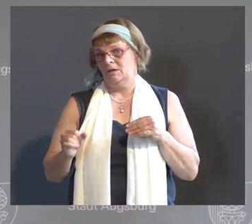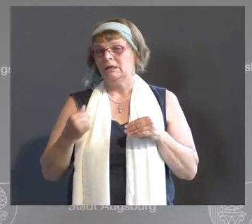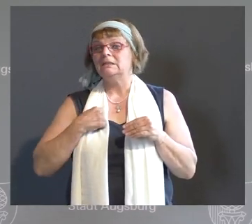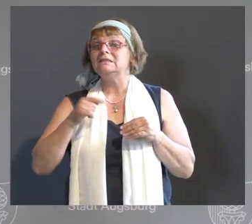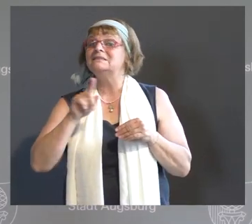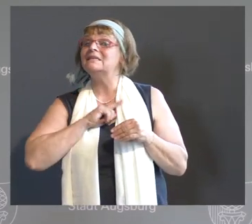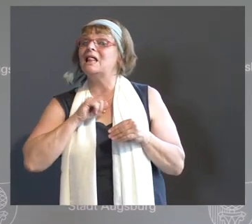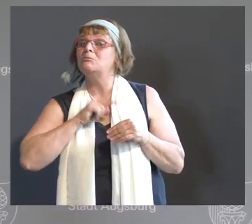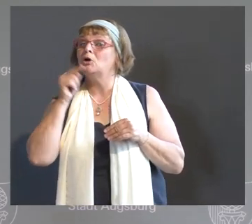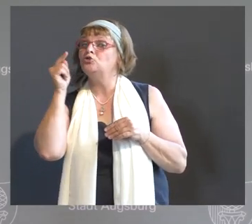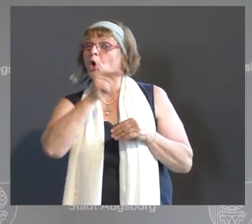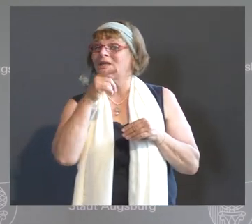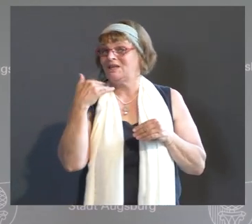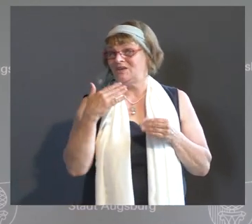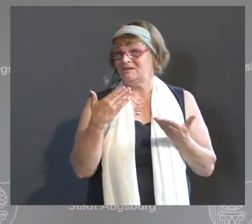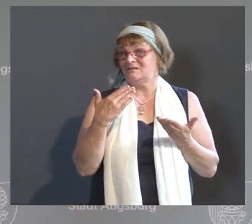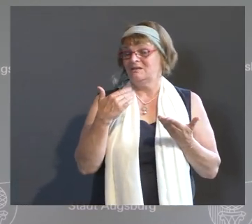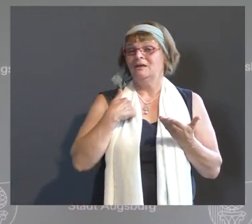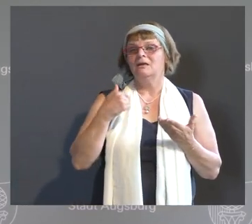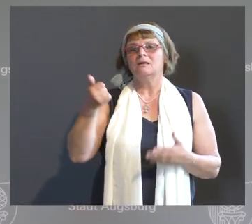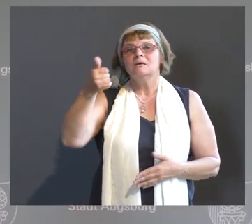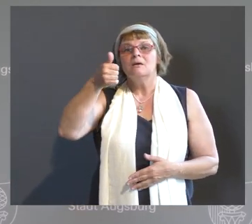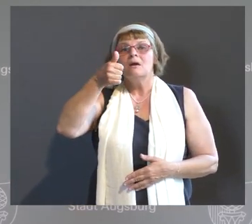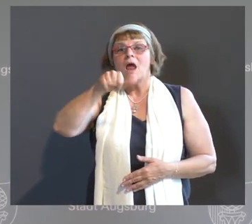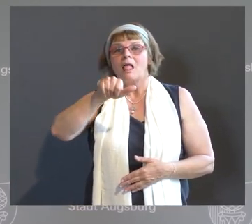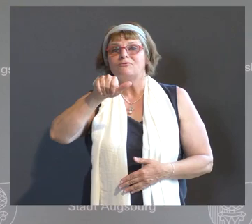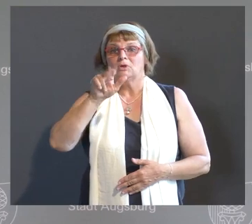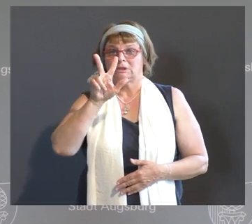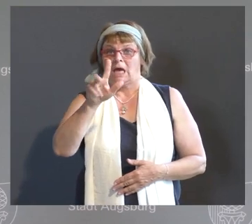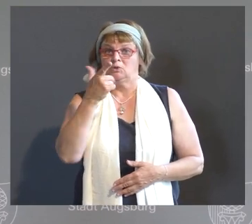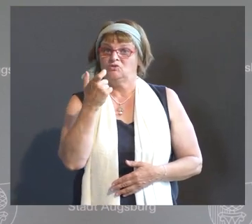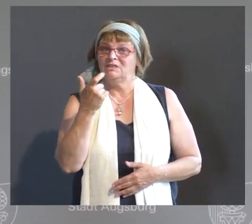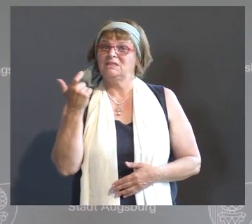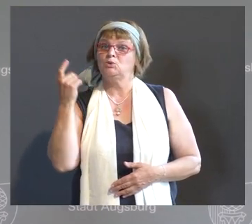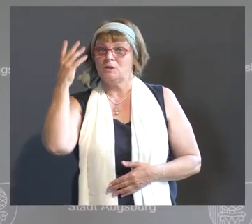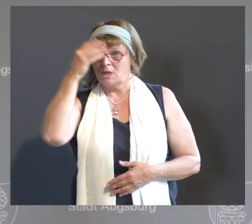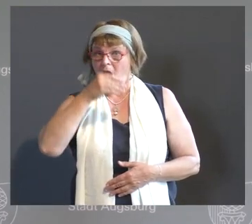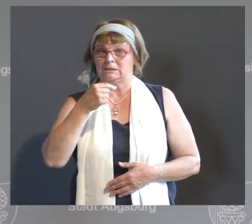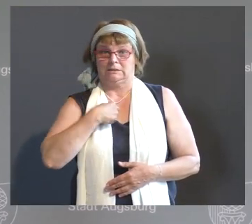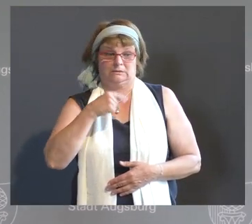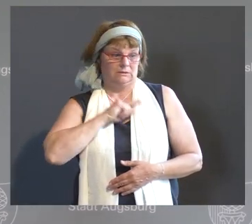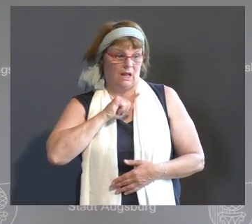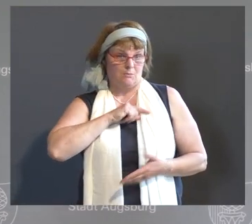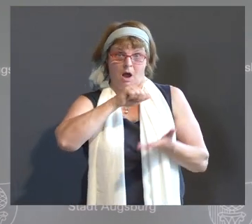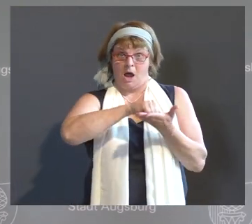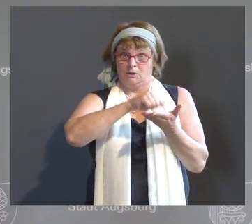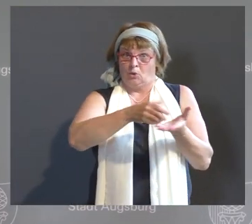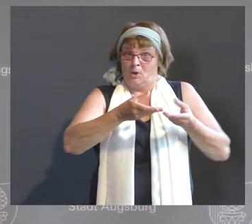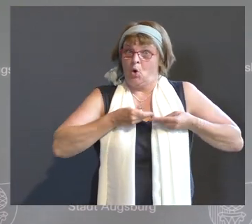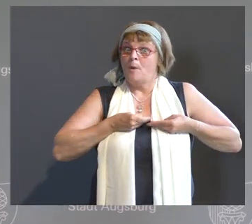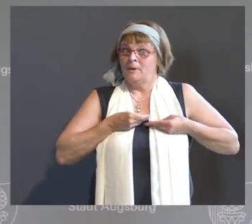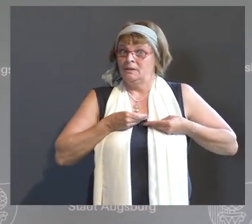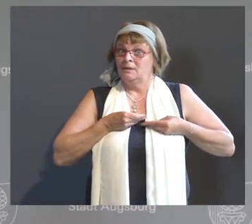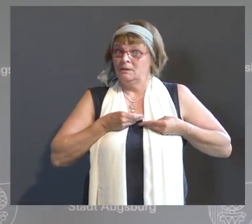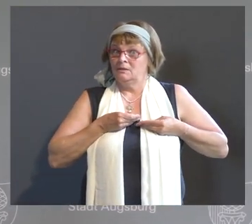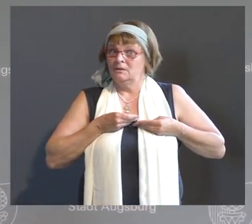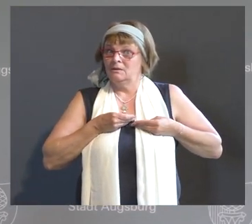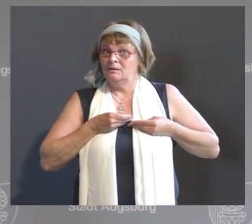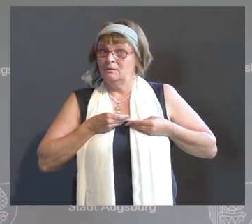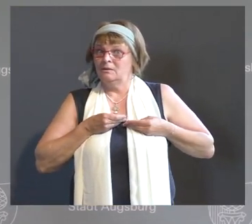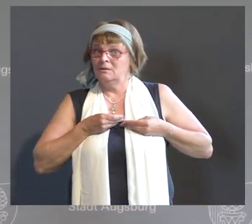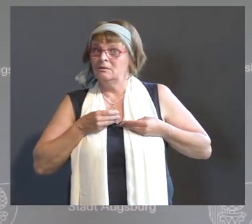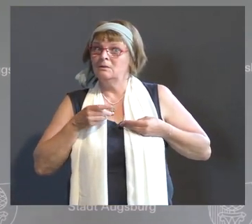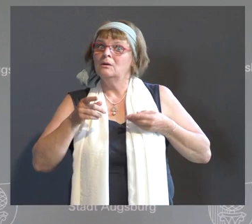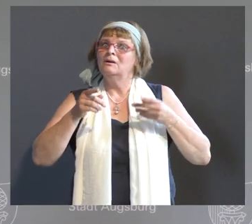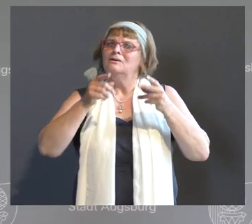selber da. Ich habe mir ab 11 Uhr am Samstagabend einen Eindruck in der Innenstadt verschafft und kann nur das bestätigen, was hier auch jetzt schon mehrfach gesagt wurde. Wir hatten